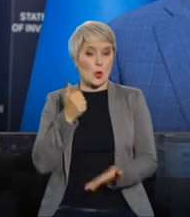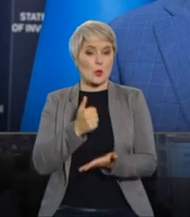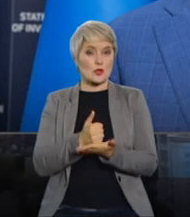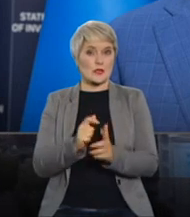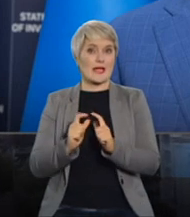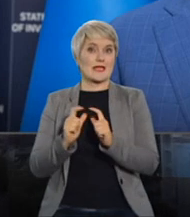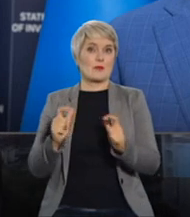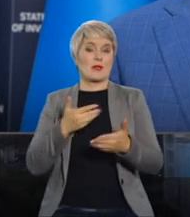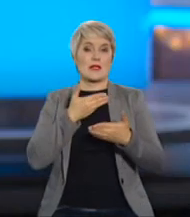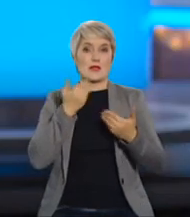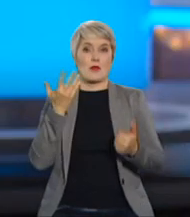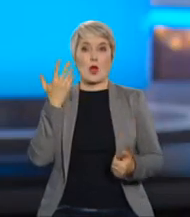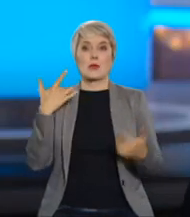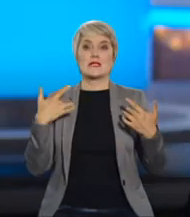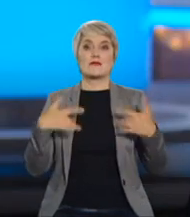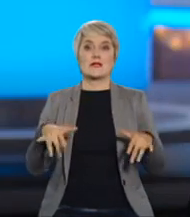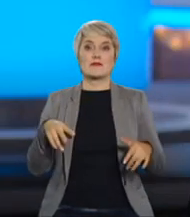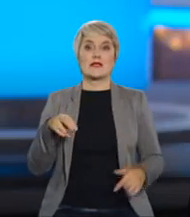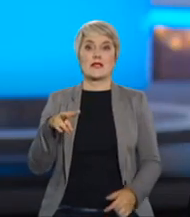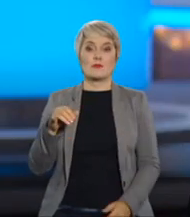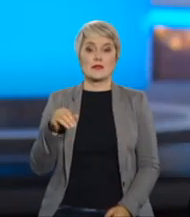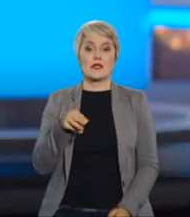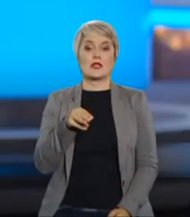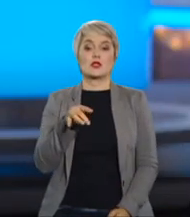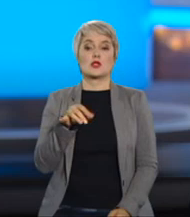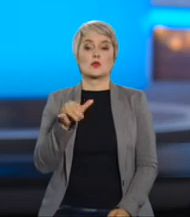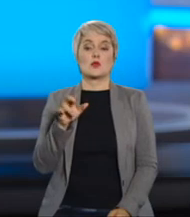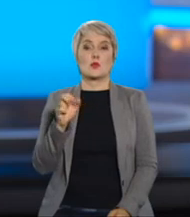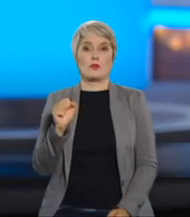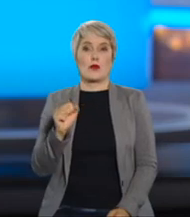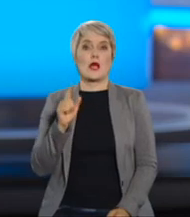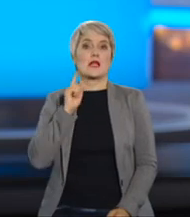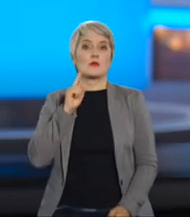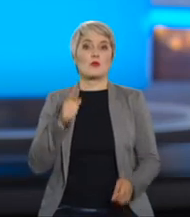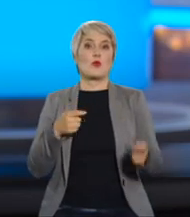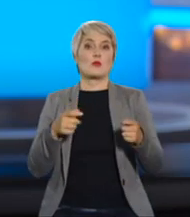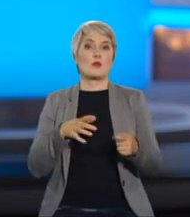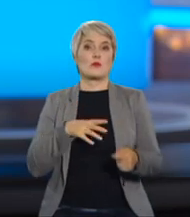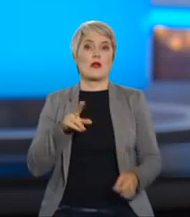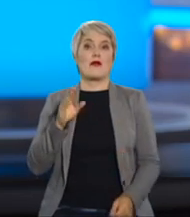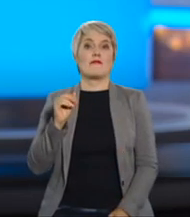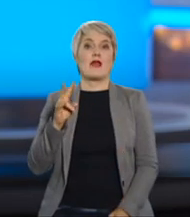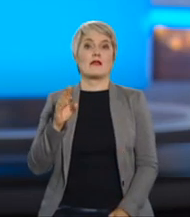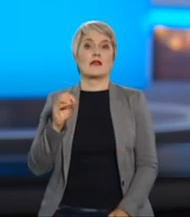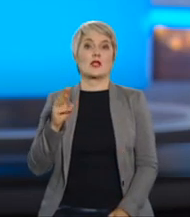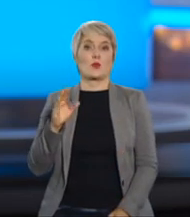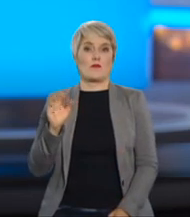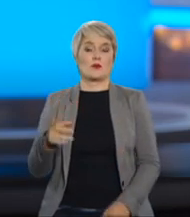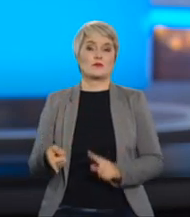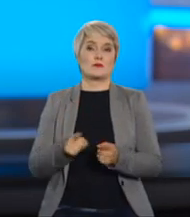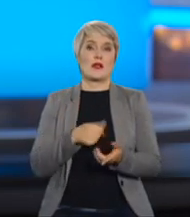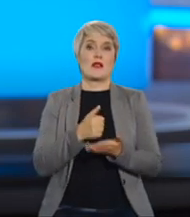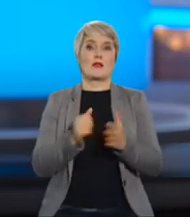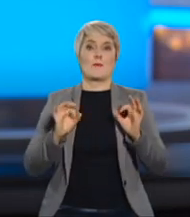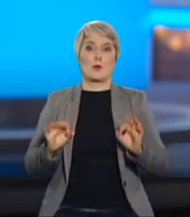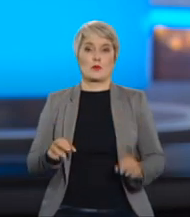грудні звільнився Роман Труба. Замість нього тимчасовим керівником була Ірина Венедіктова, вона потім стала генпрокурором. А ДБР,